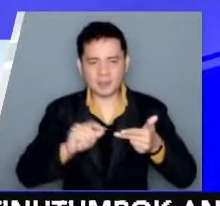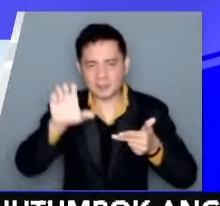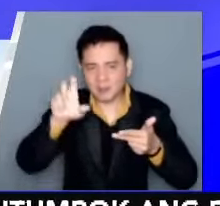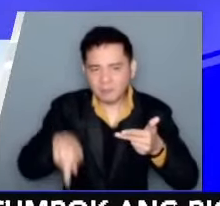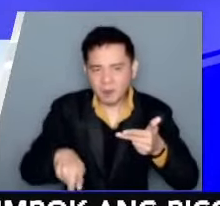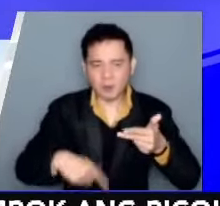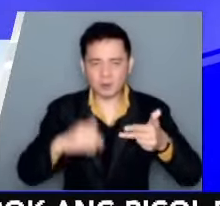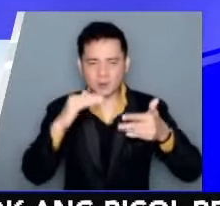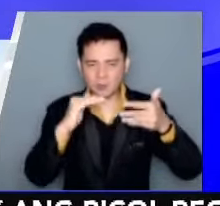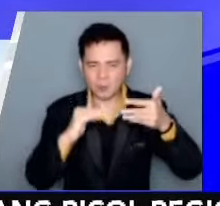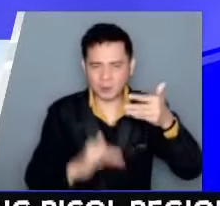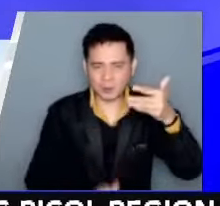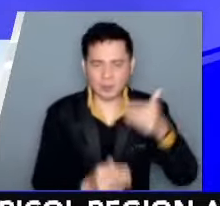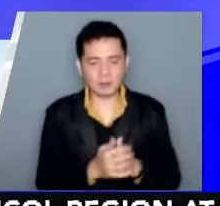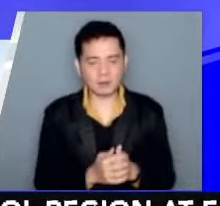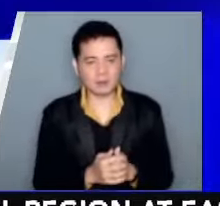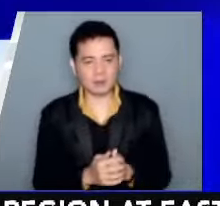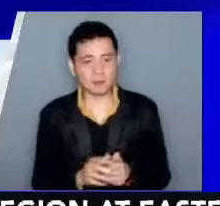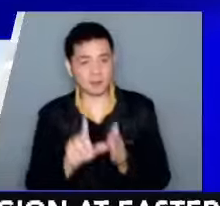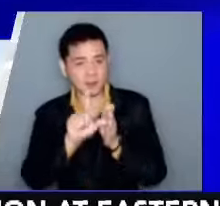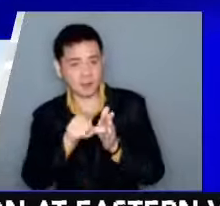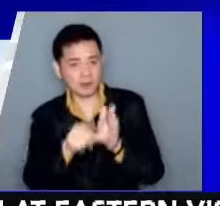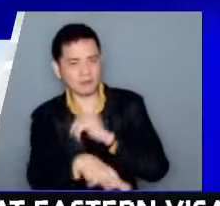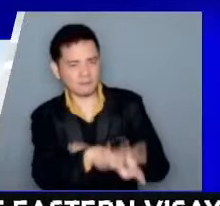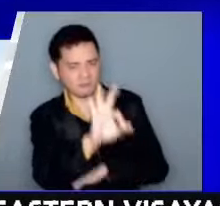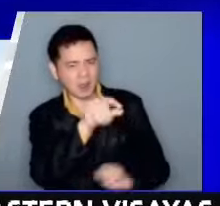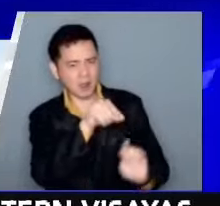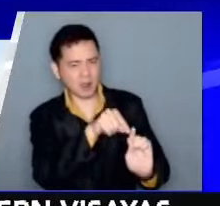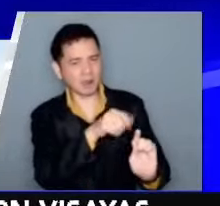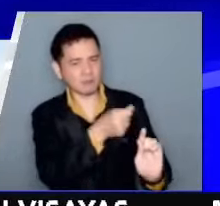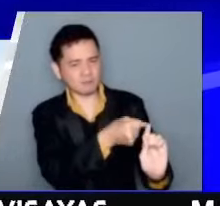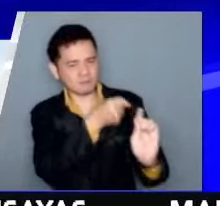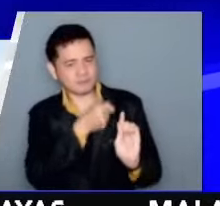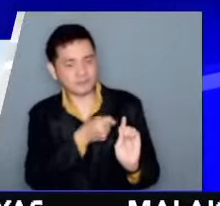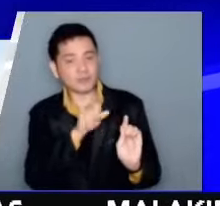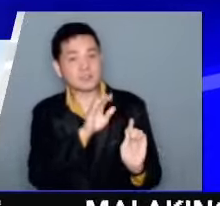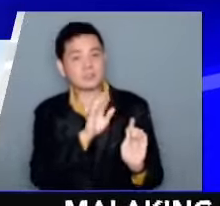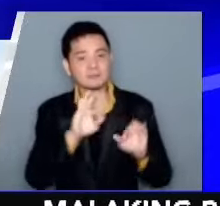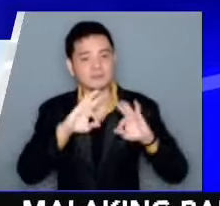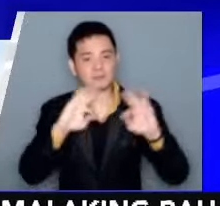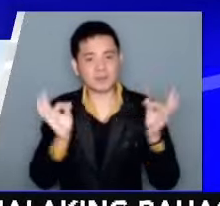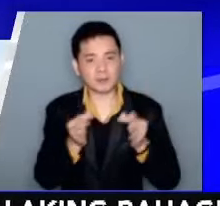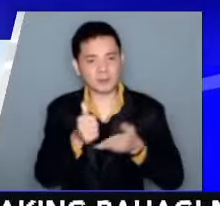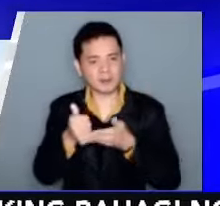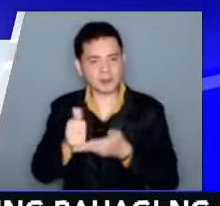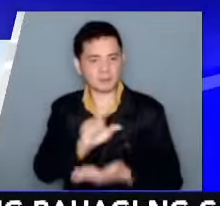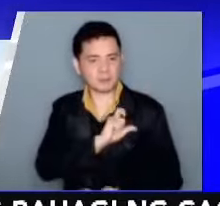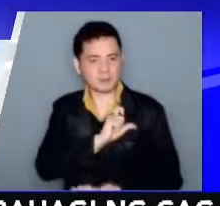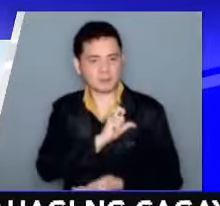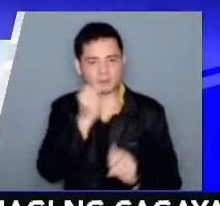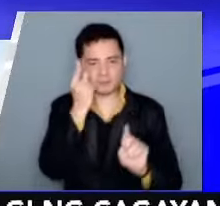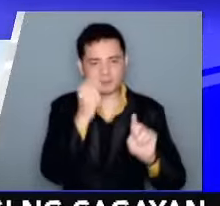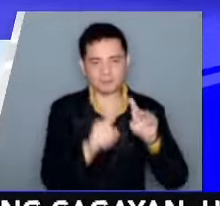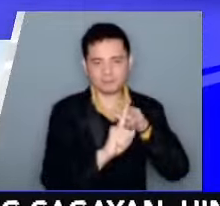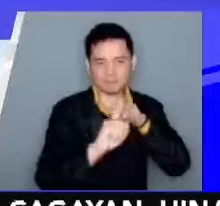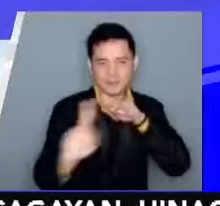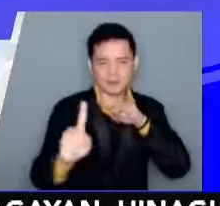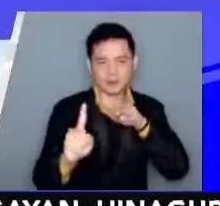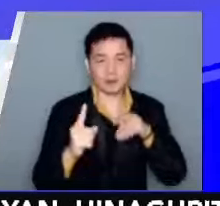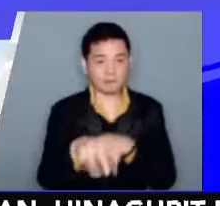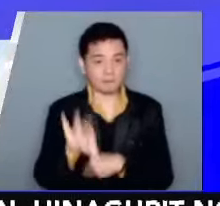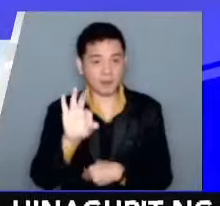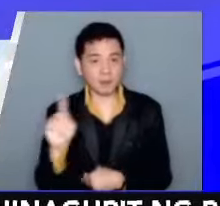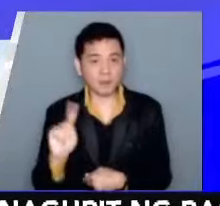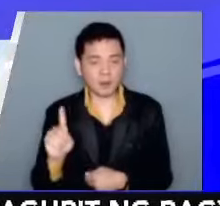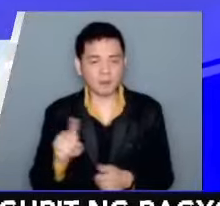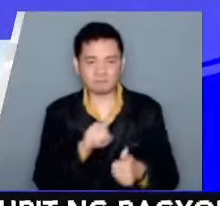suspect matapos makipagtulungan sa pulisya ang kanyang pamilya. Pero nakatakas siya. Na-recover ang ilan sa kanyang mga ninakaw. Sinubukan ng